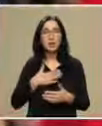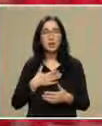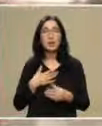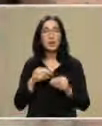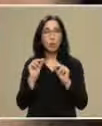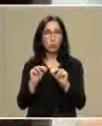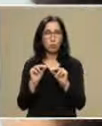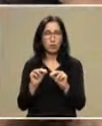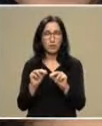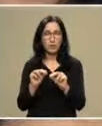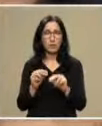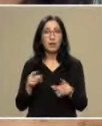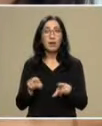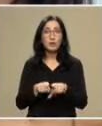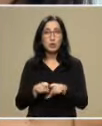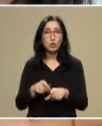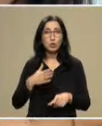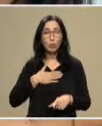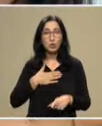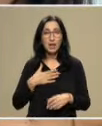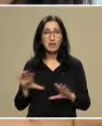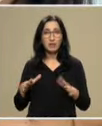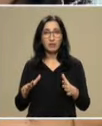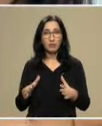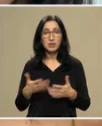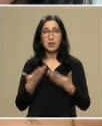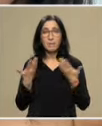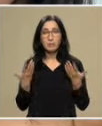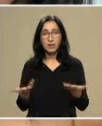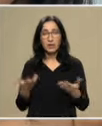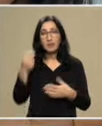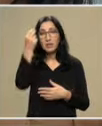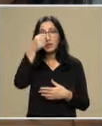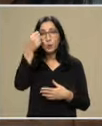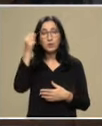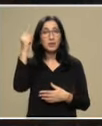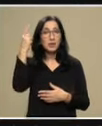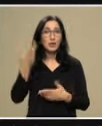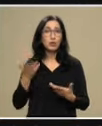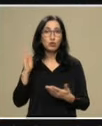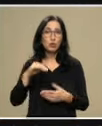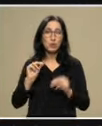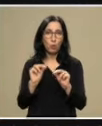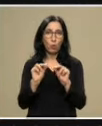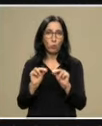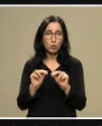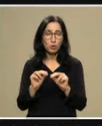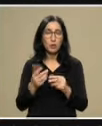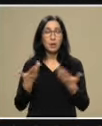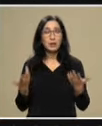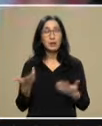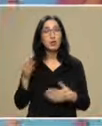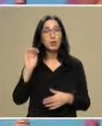го обучаваме. И всъщност от нас зависи какъв изкуствен интелект ще си обучим. Дали ще